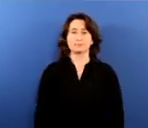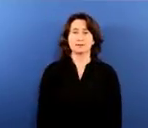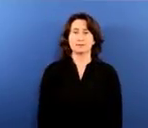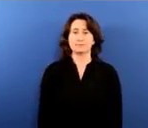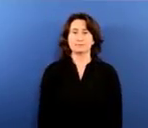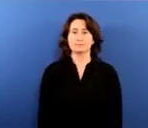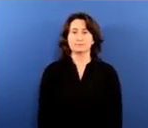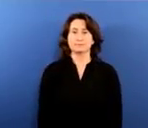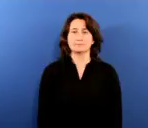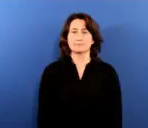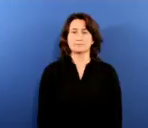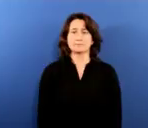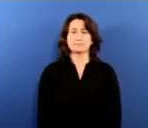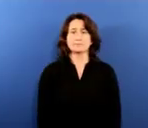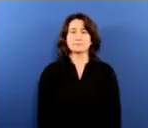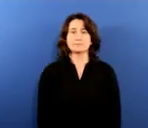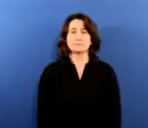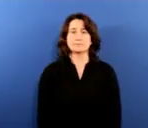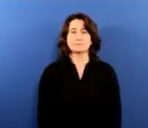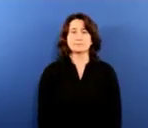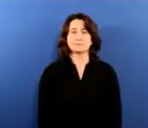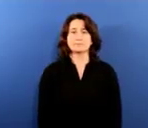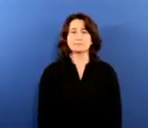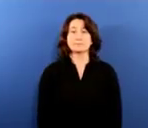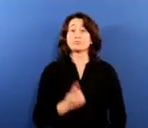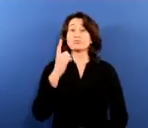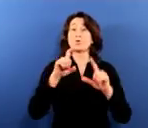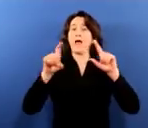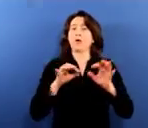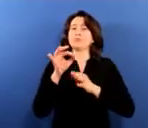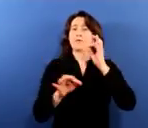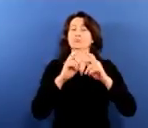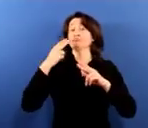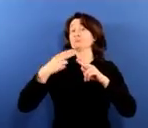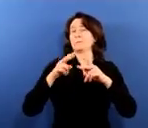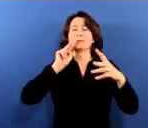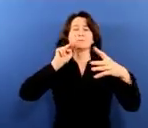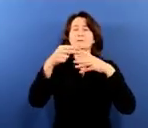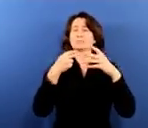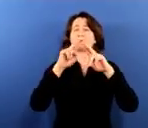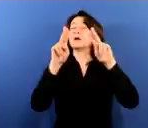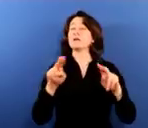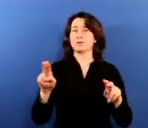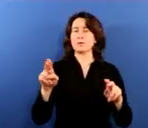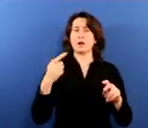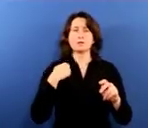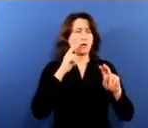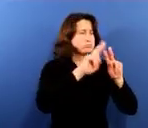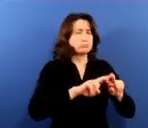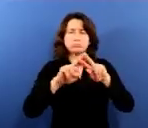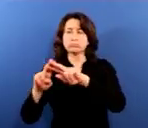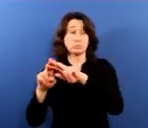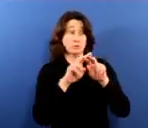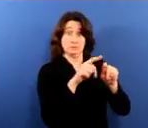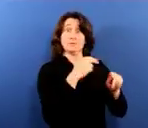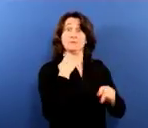izeneko gobernuzkanpoko erakundeak estatuan egin berri duen diputazioen arteko gardentasun indizari buruzko lehendabiziko ebaluazioaren aurkezpenean